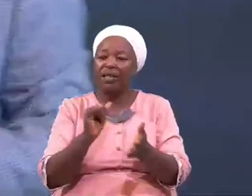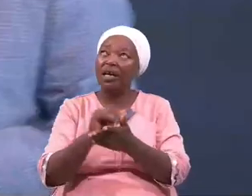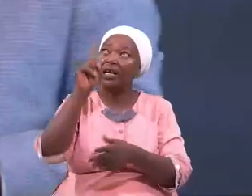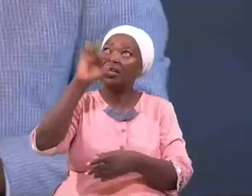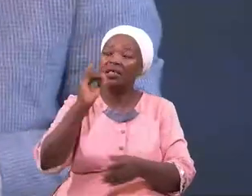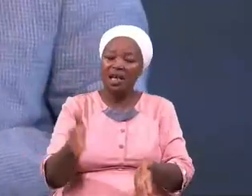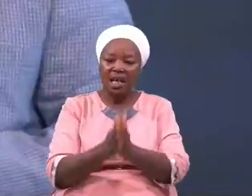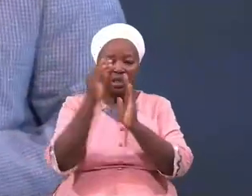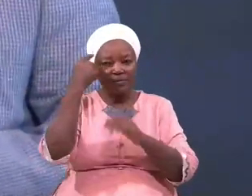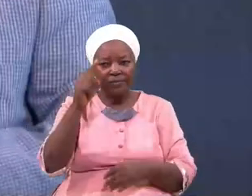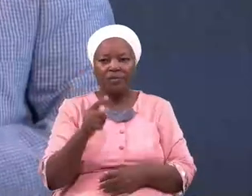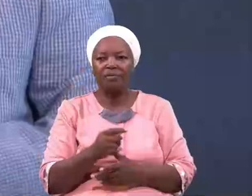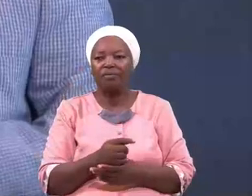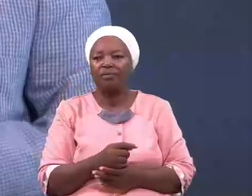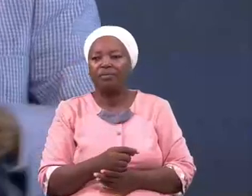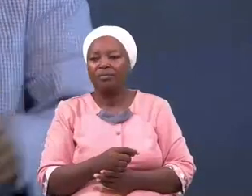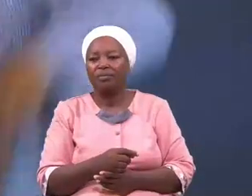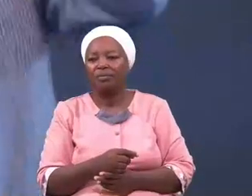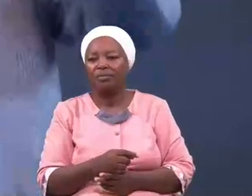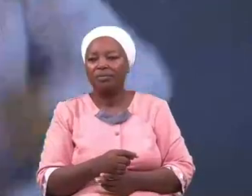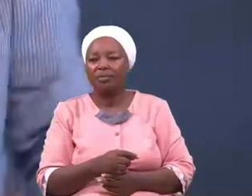C'est la foi qu'il demande.